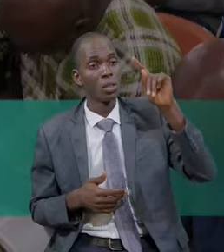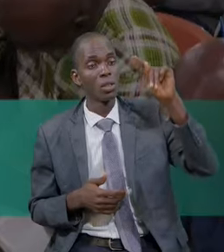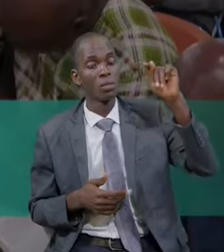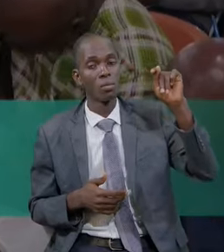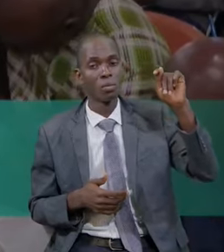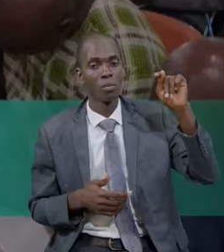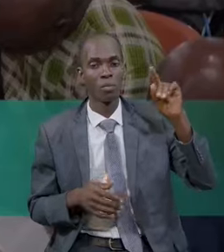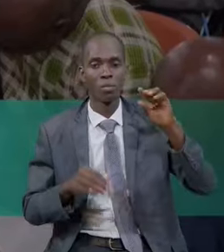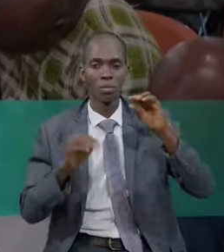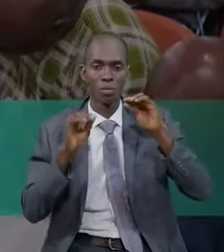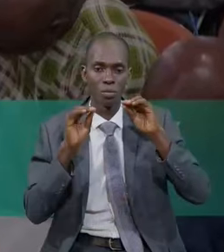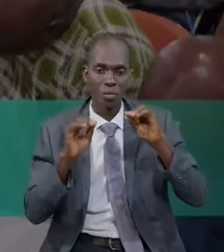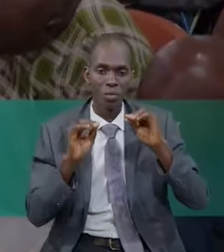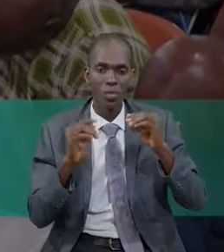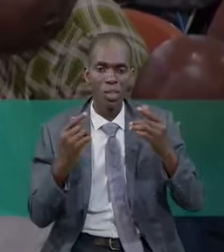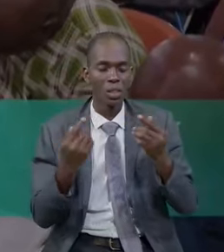enseigne aux autres